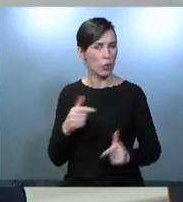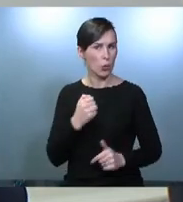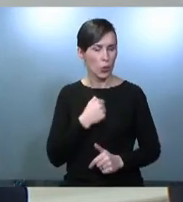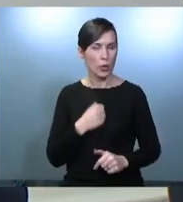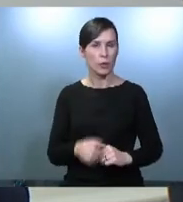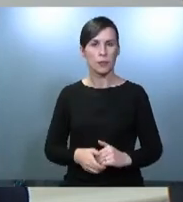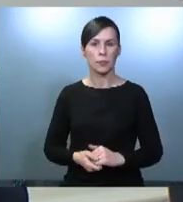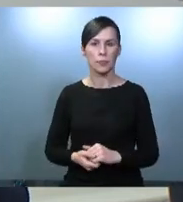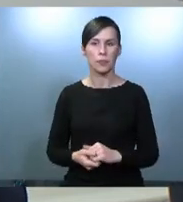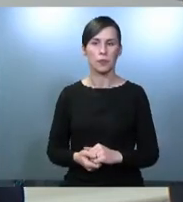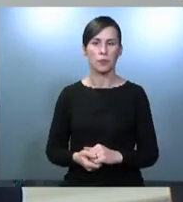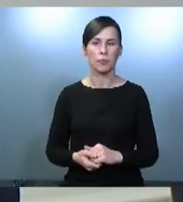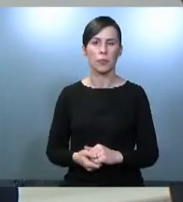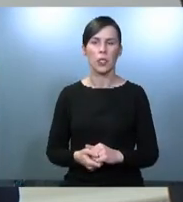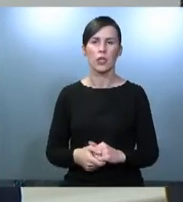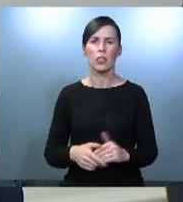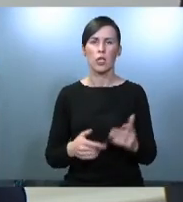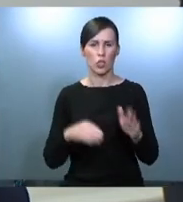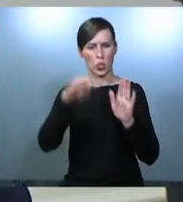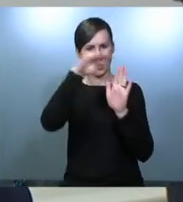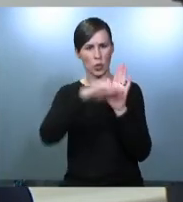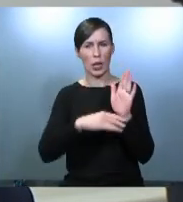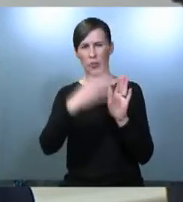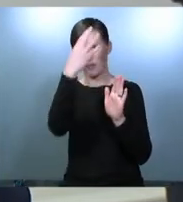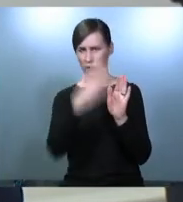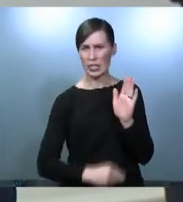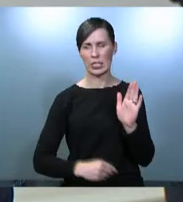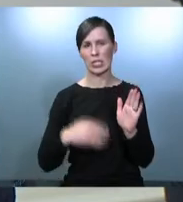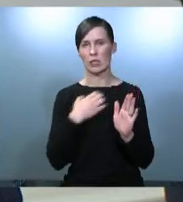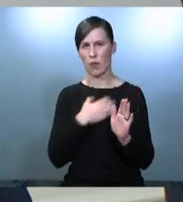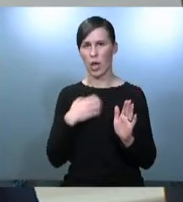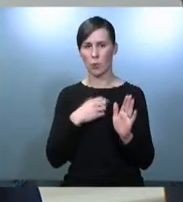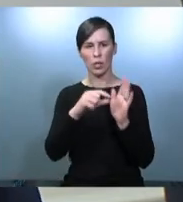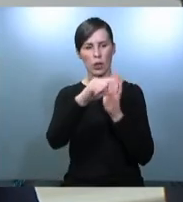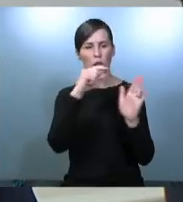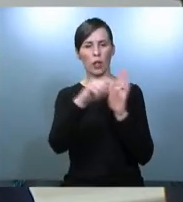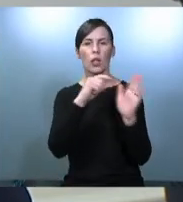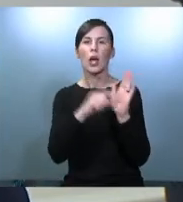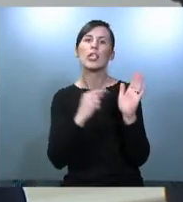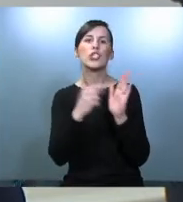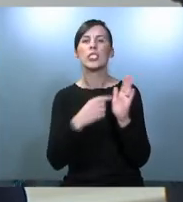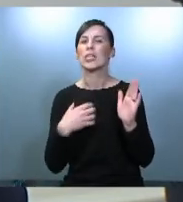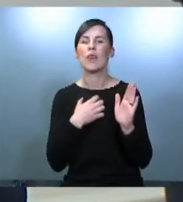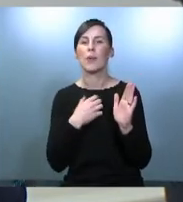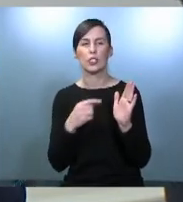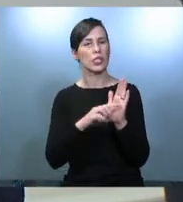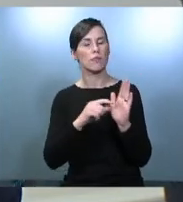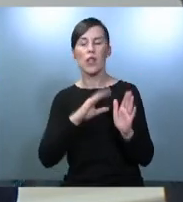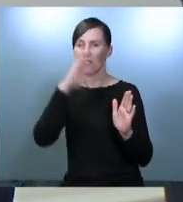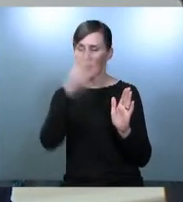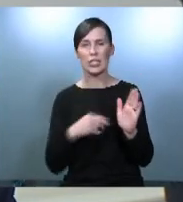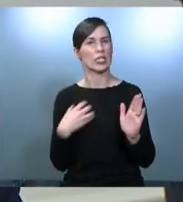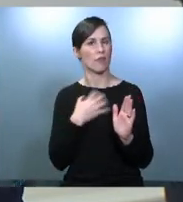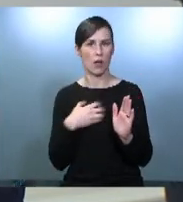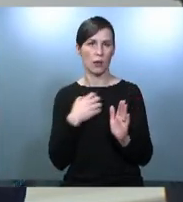yra visi svarbus ir negalima išskirti vienos kažkokios tai srities, kad jinai yra svarbesnė už kitą. Tai